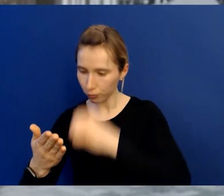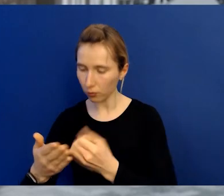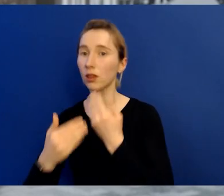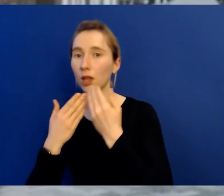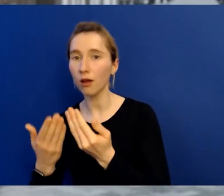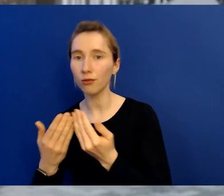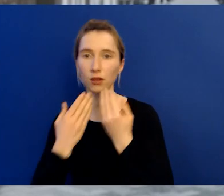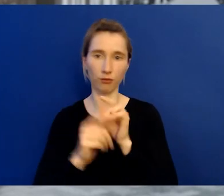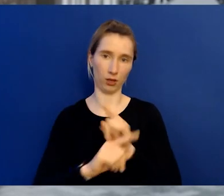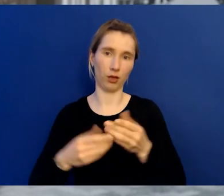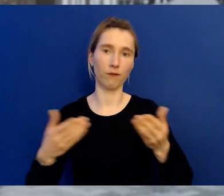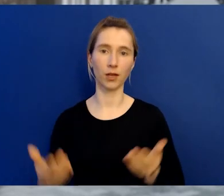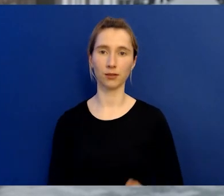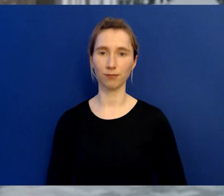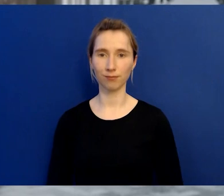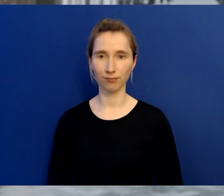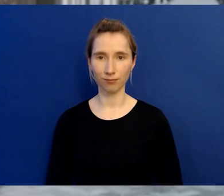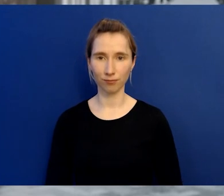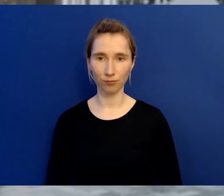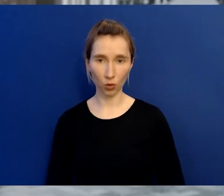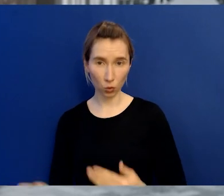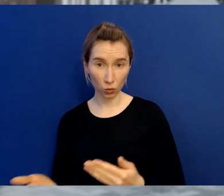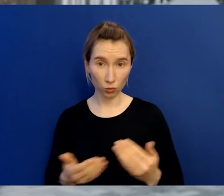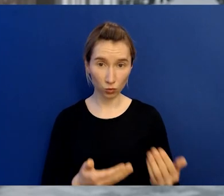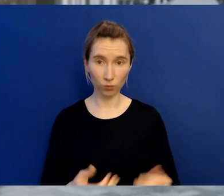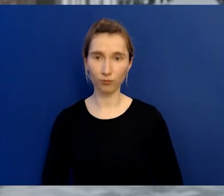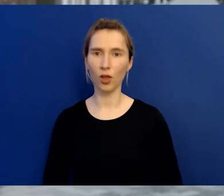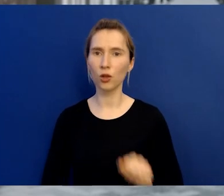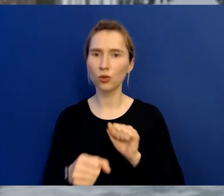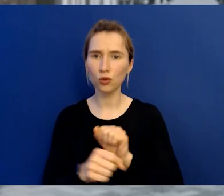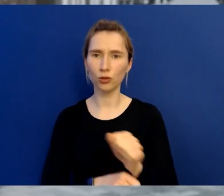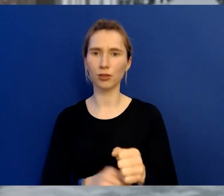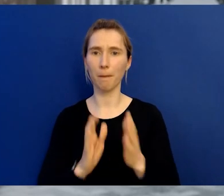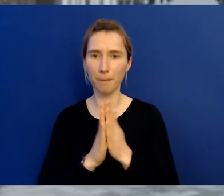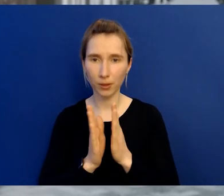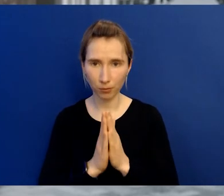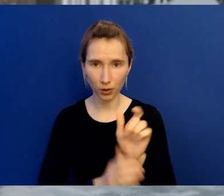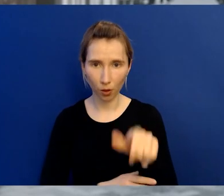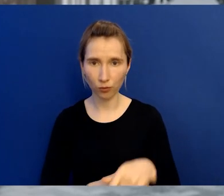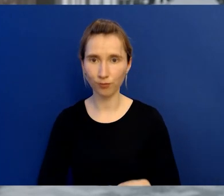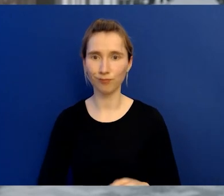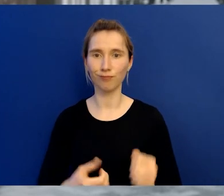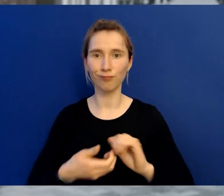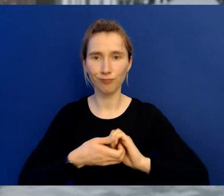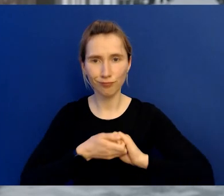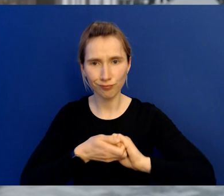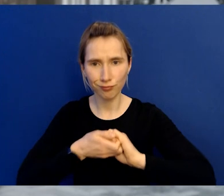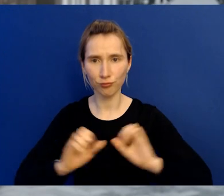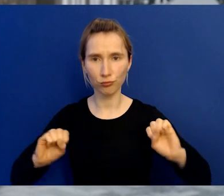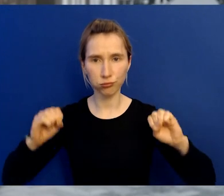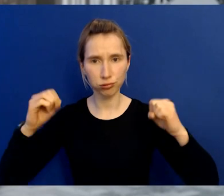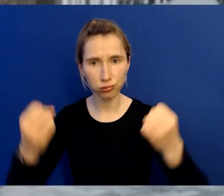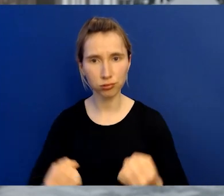erlaubt. Unabhängig davon, was erlaubt ist und was nicht erlaubt ist, bitten wir Sie alle, jetzt nochmal alle Anstrengungen